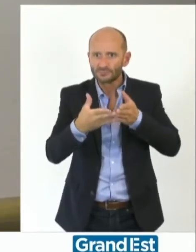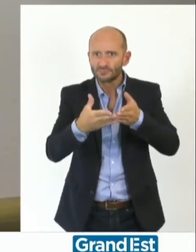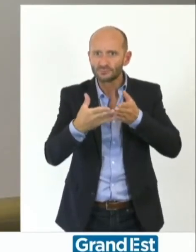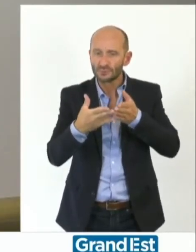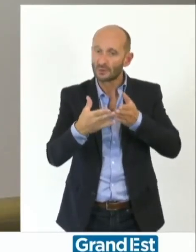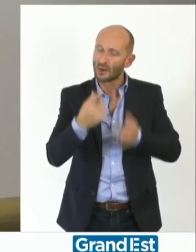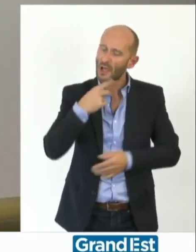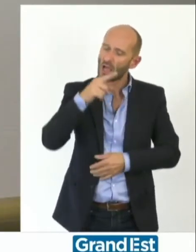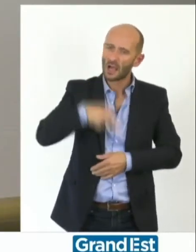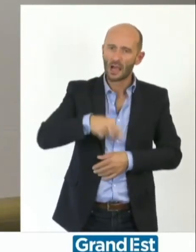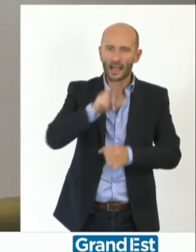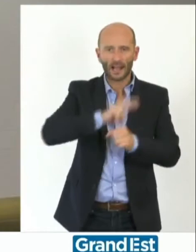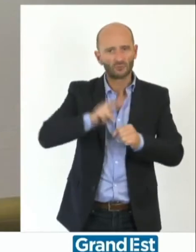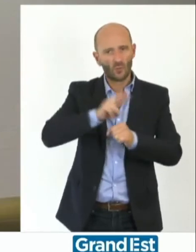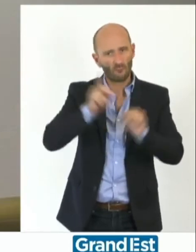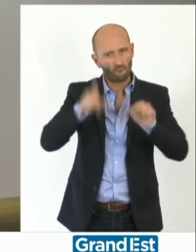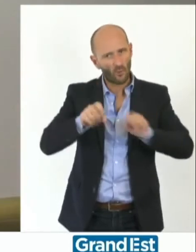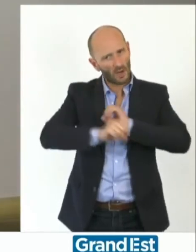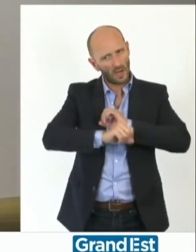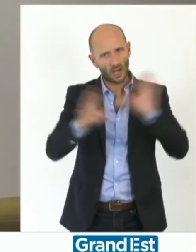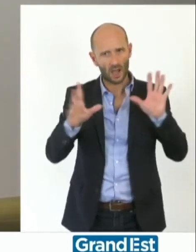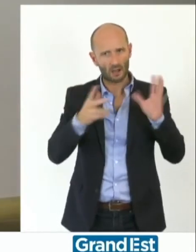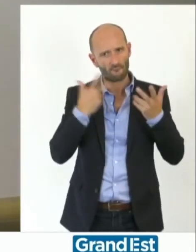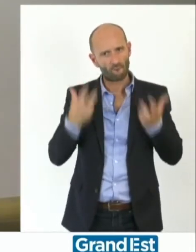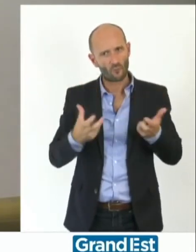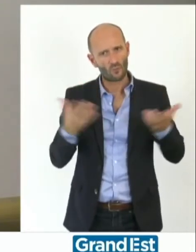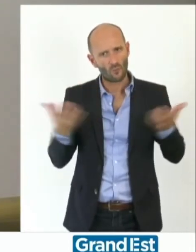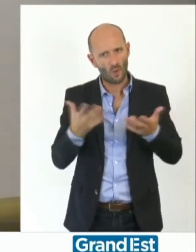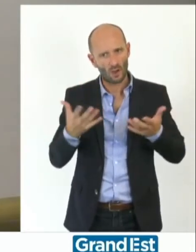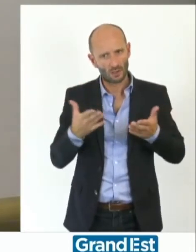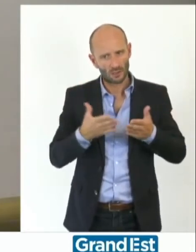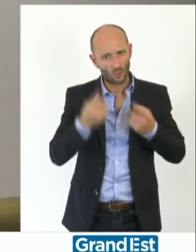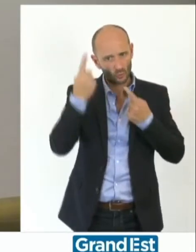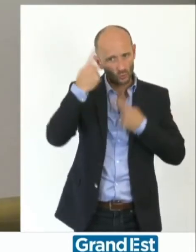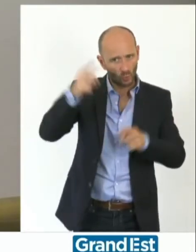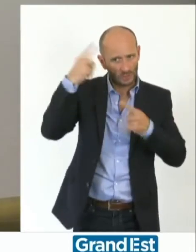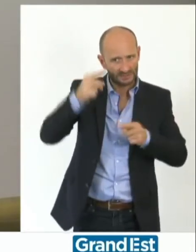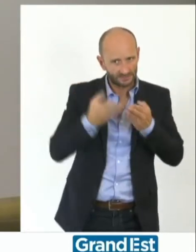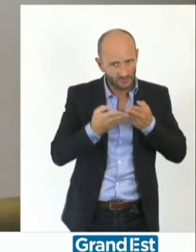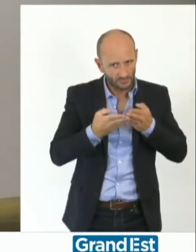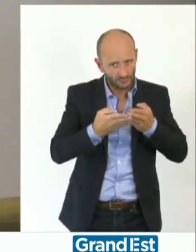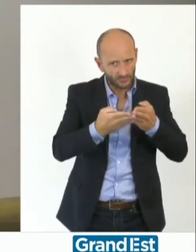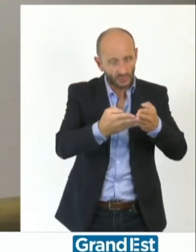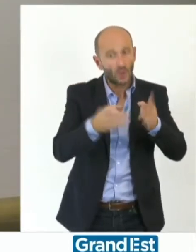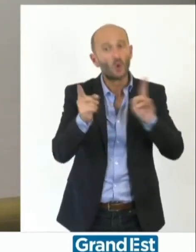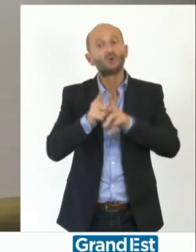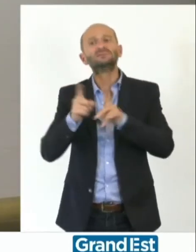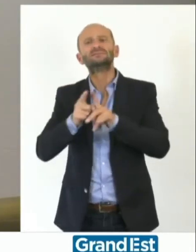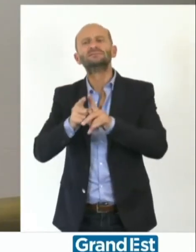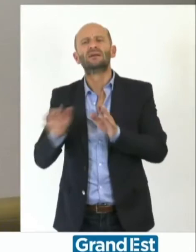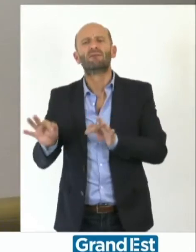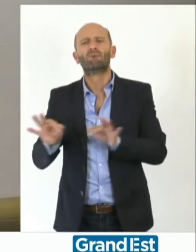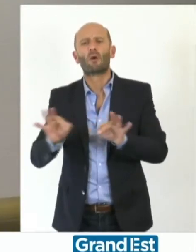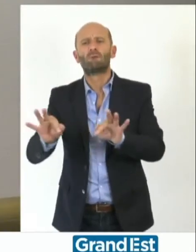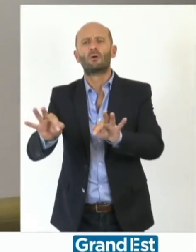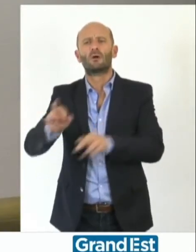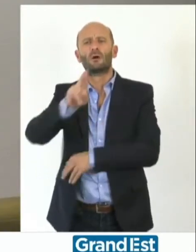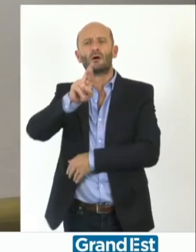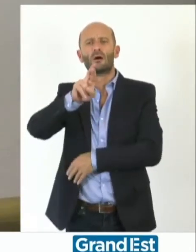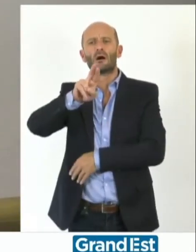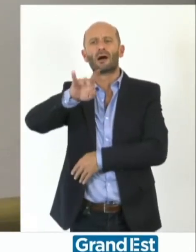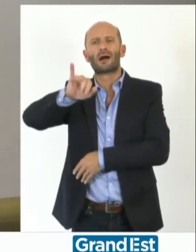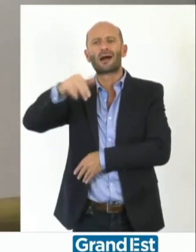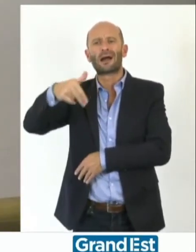doit clairement se positionner en faveur du tourisme fluvial et je rappelle ici que le rein n'est pas le seul cours d'eau